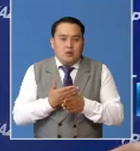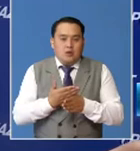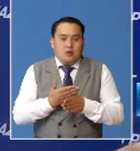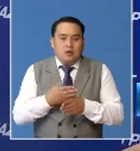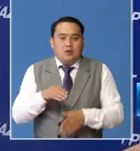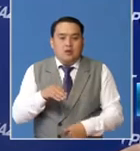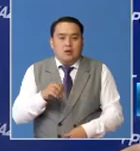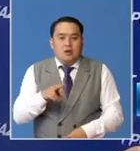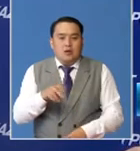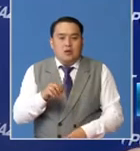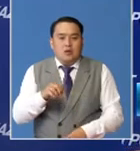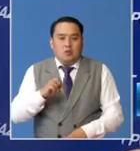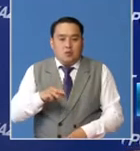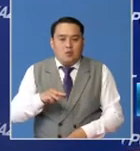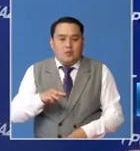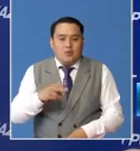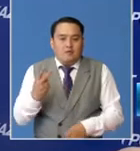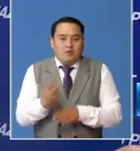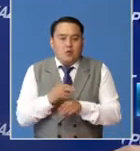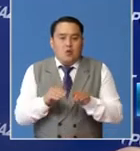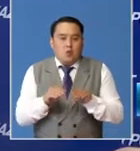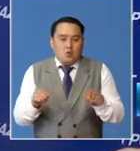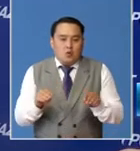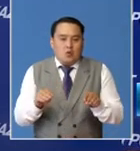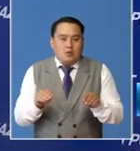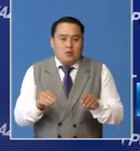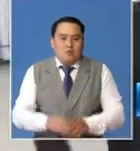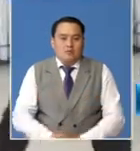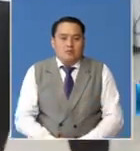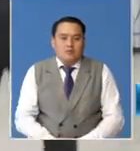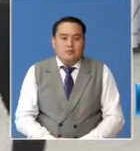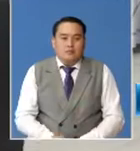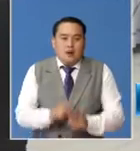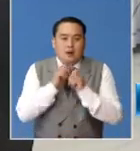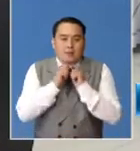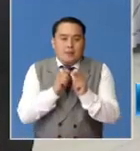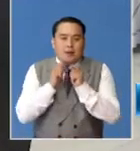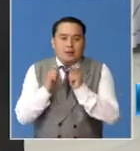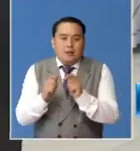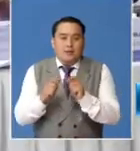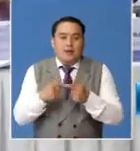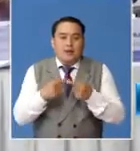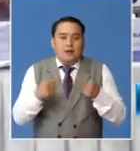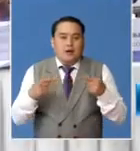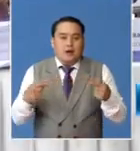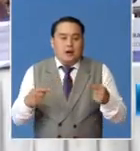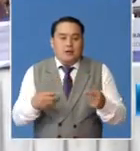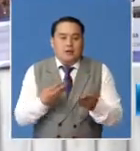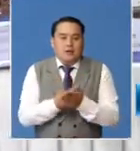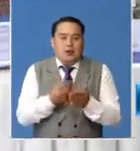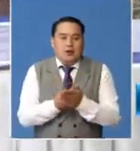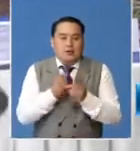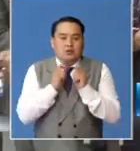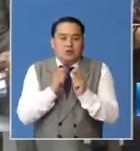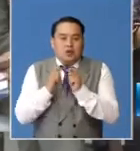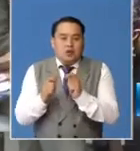Технодом и банки второго уровня, это Хомкредит и Альфа-банк. Подарки от спонсоров были разными. Это и денежные